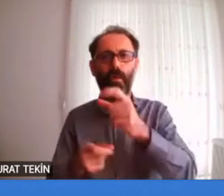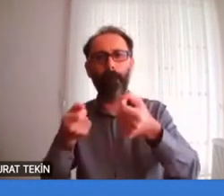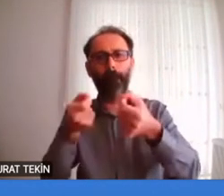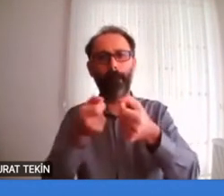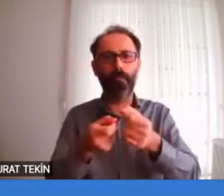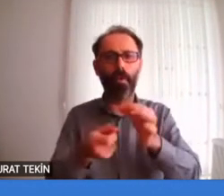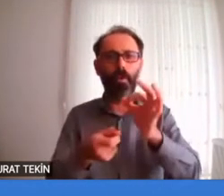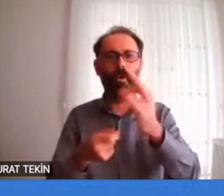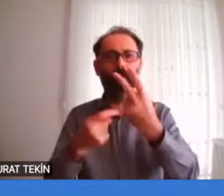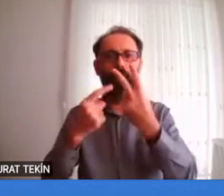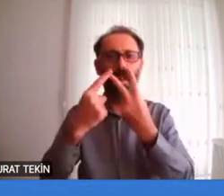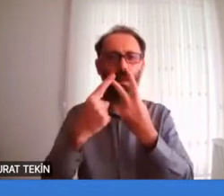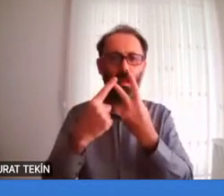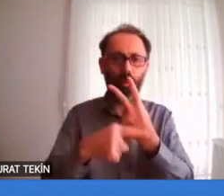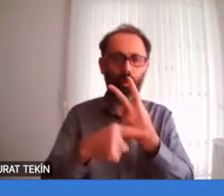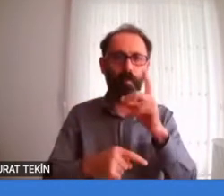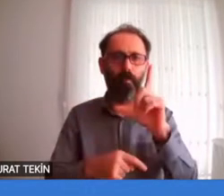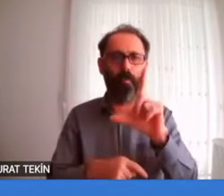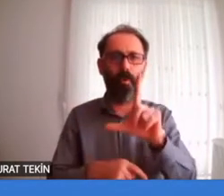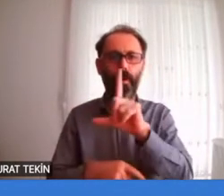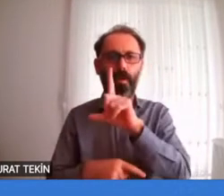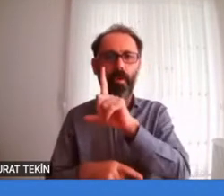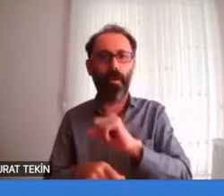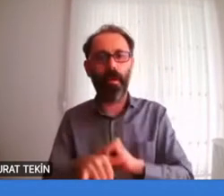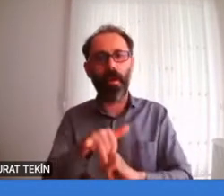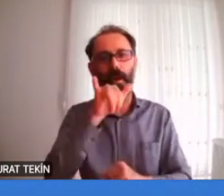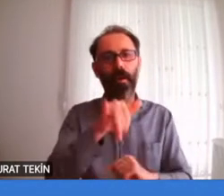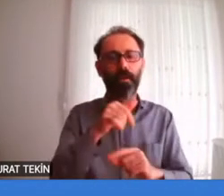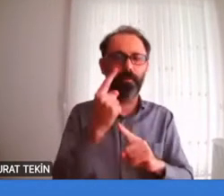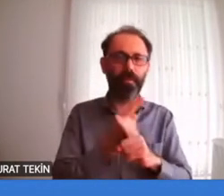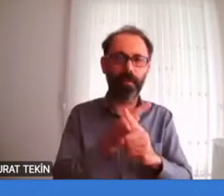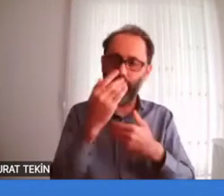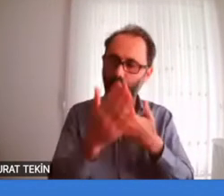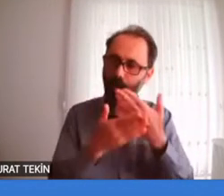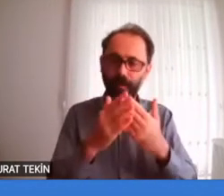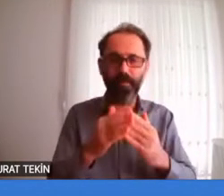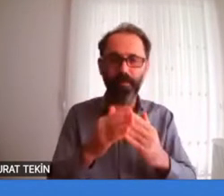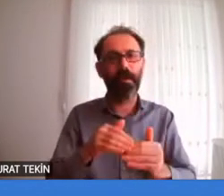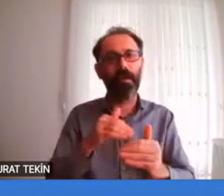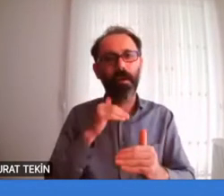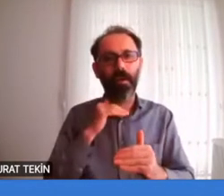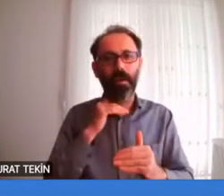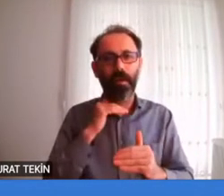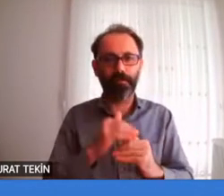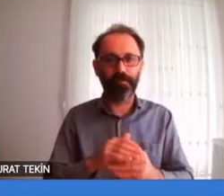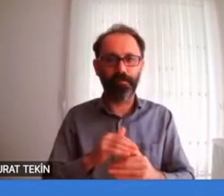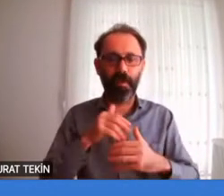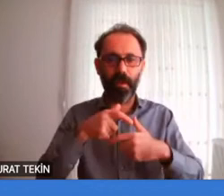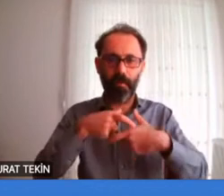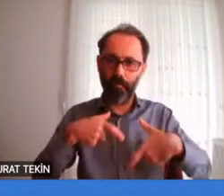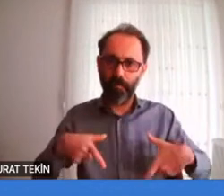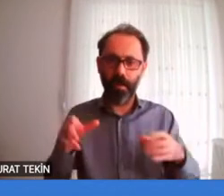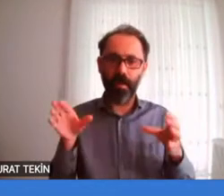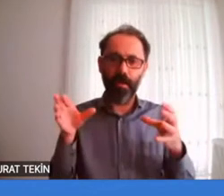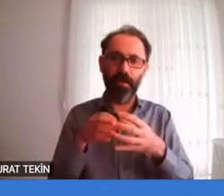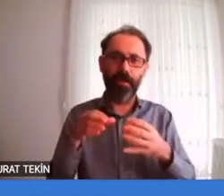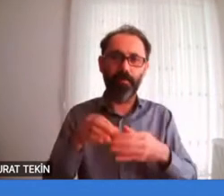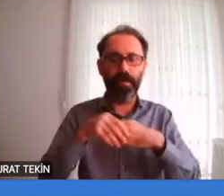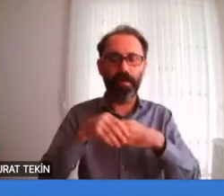hocamıza bırakacağım. Ondan sonra da milli takımımızla tanışmak üzere devam edeceğiz.